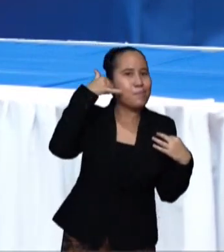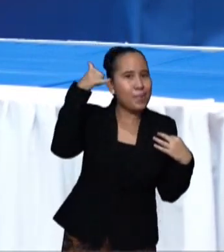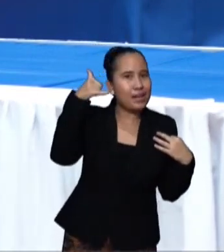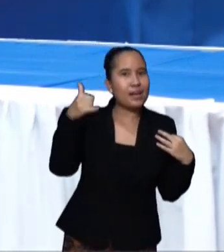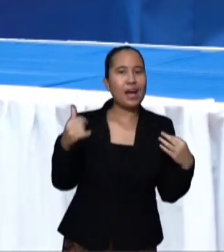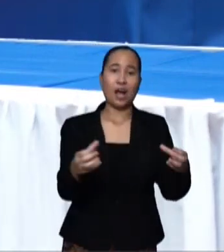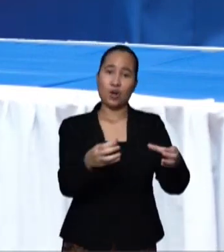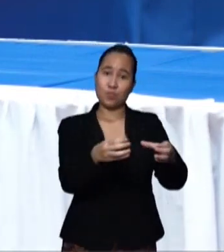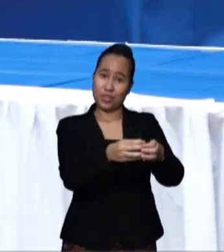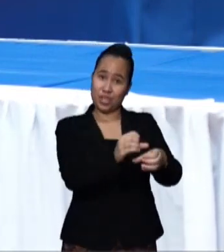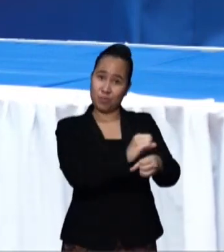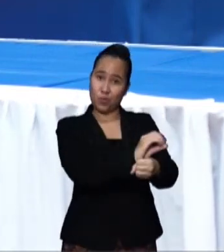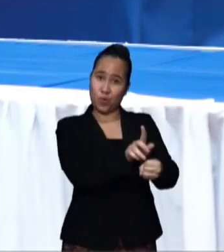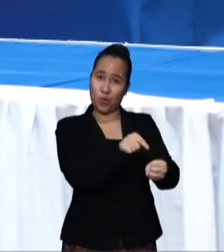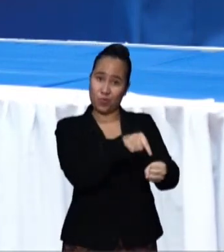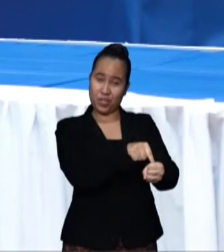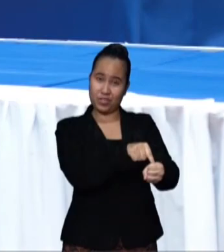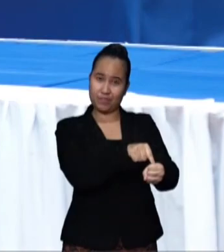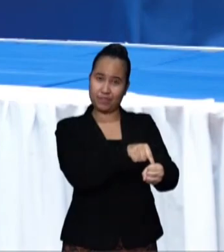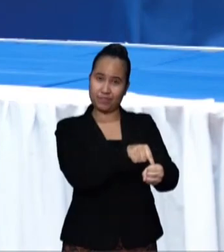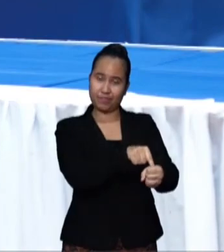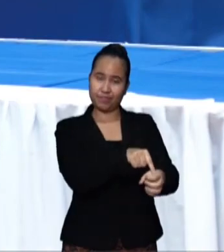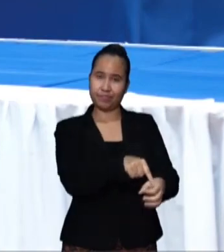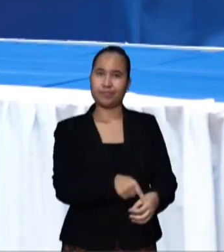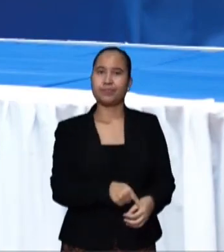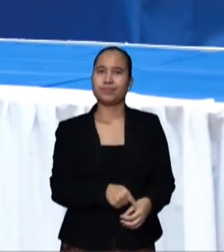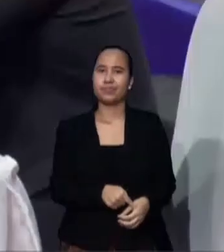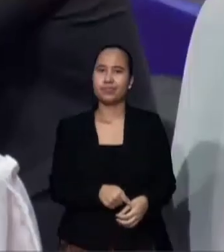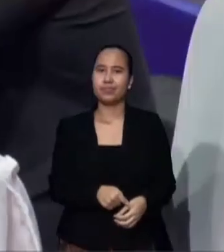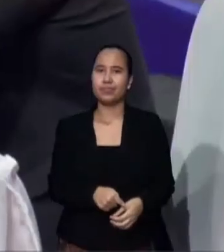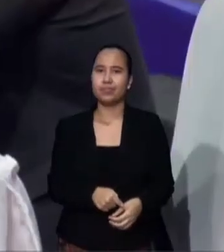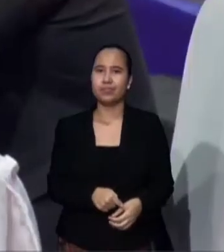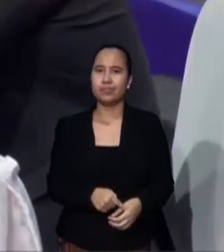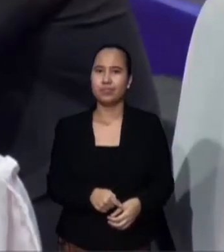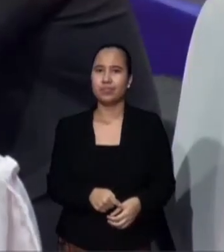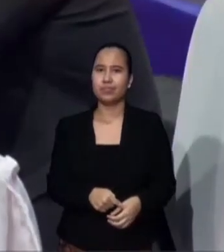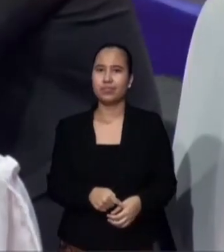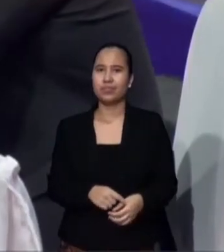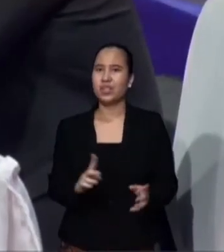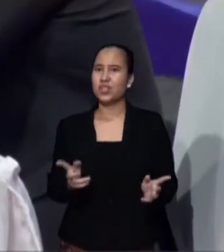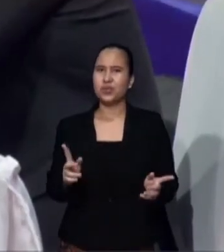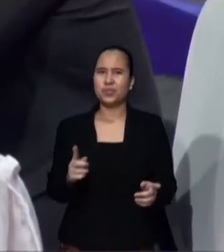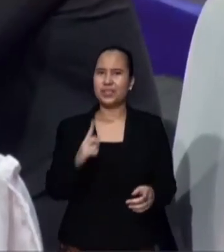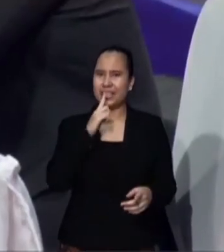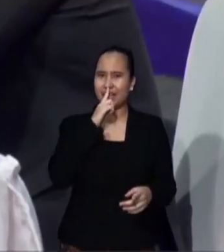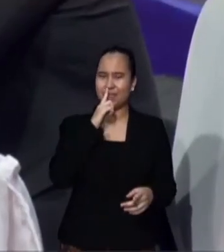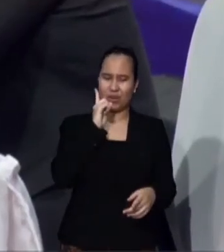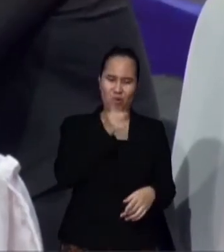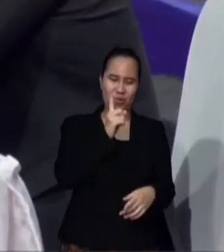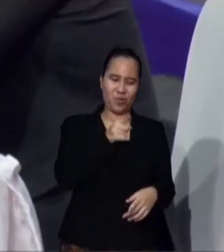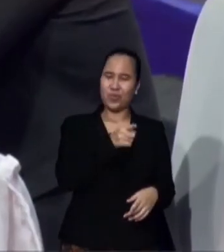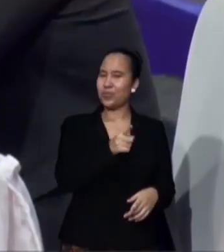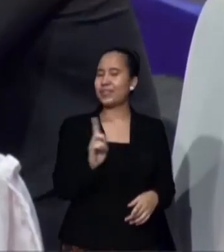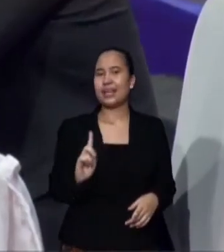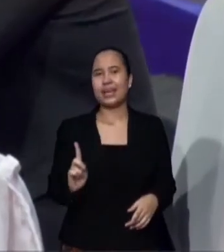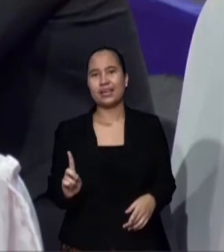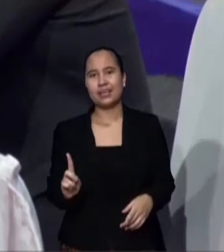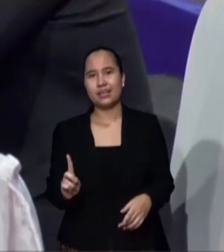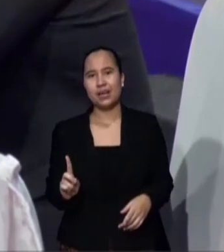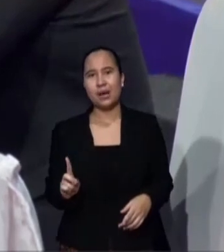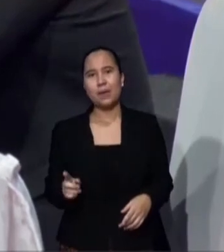Team. U moet zich niet als een verklikker voelen, maar we vragen